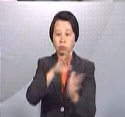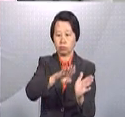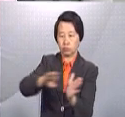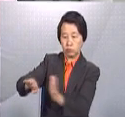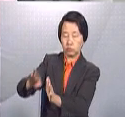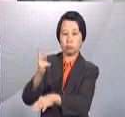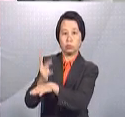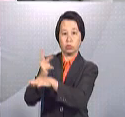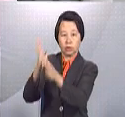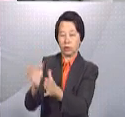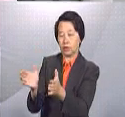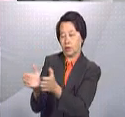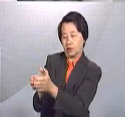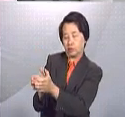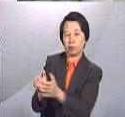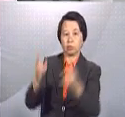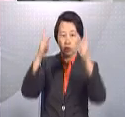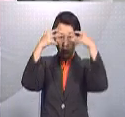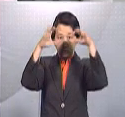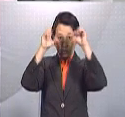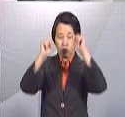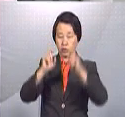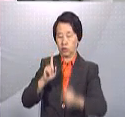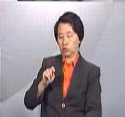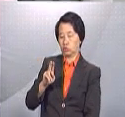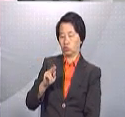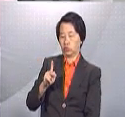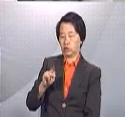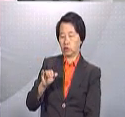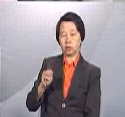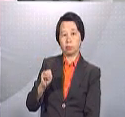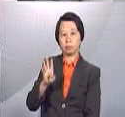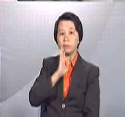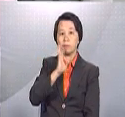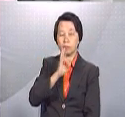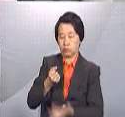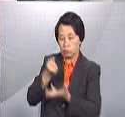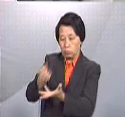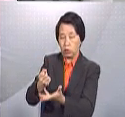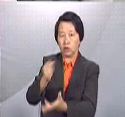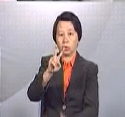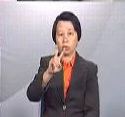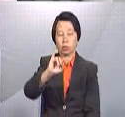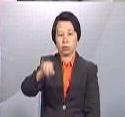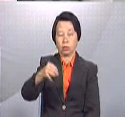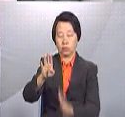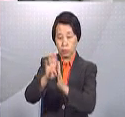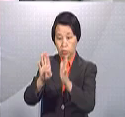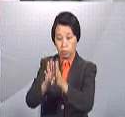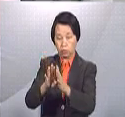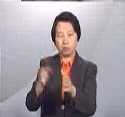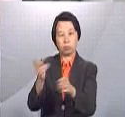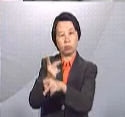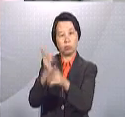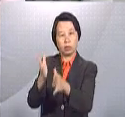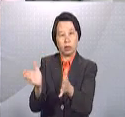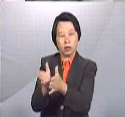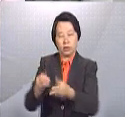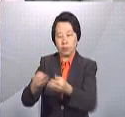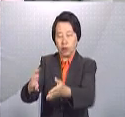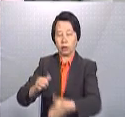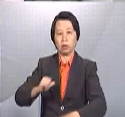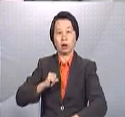meminggirkan kontraktor kecil. Presidennya Tuk Iman Radian menyifatkan peruntukan RM2 bilion kepada kontraktor kecil memberi peluang kepada